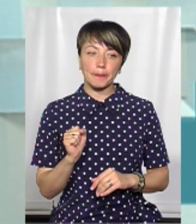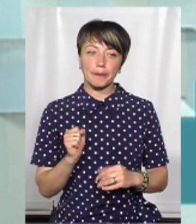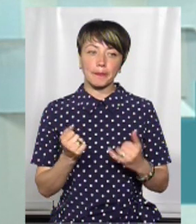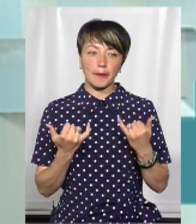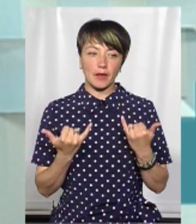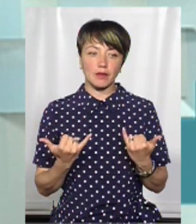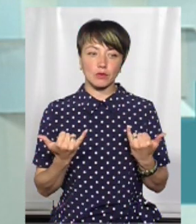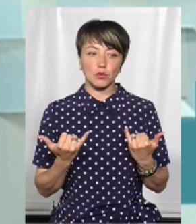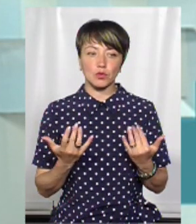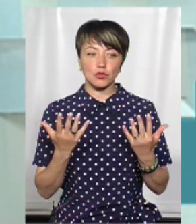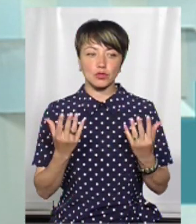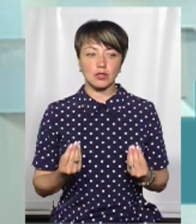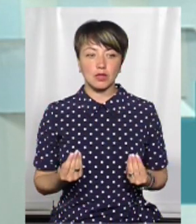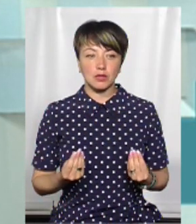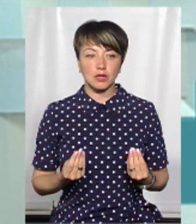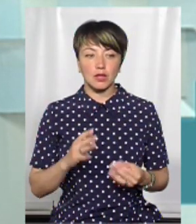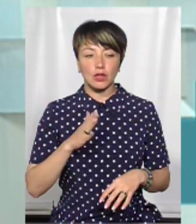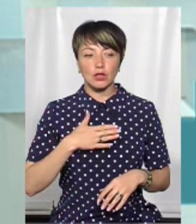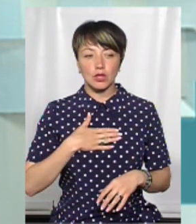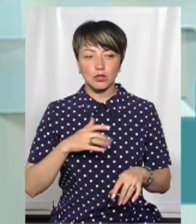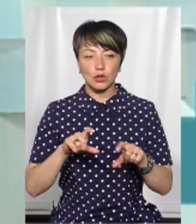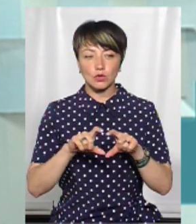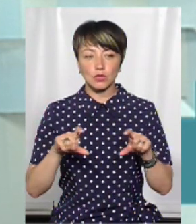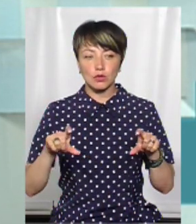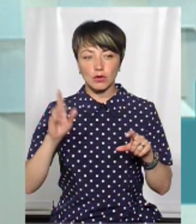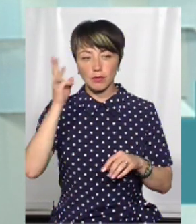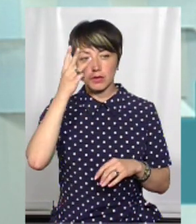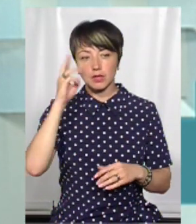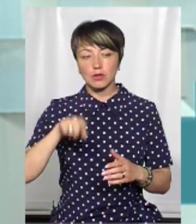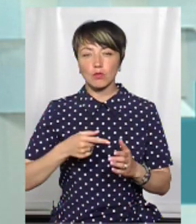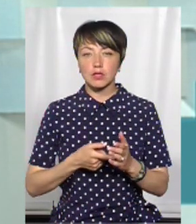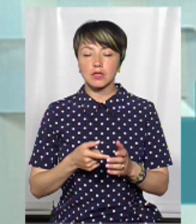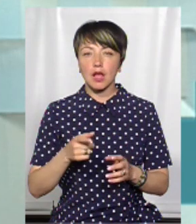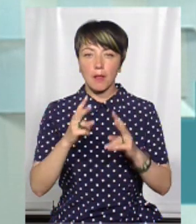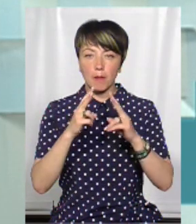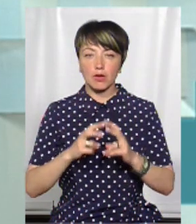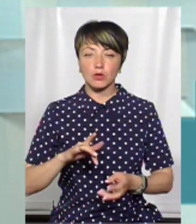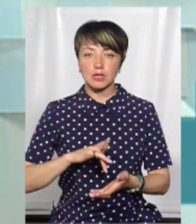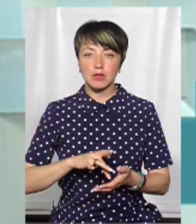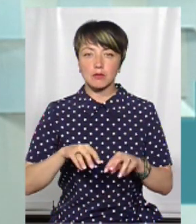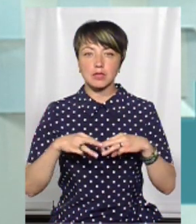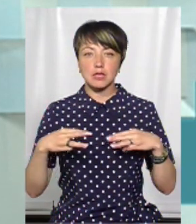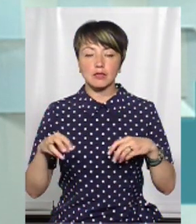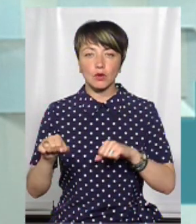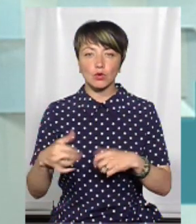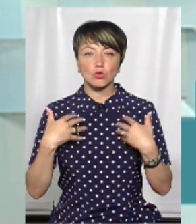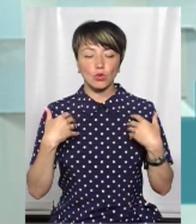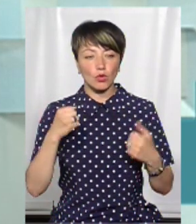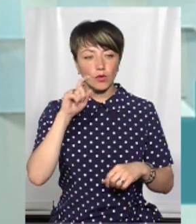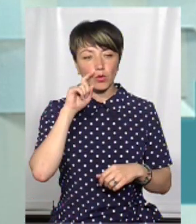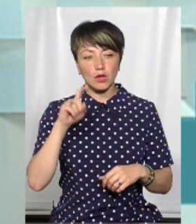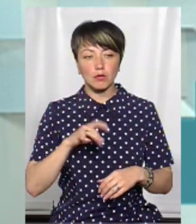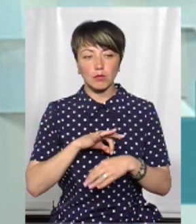на сьогоднішній день наша установа, тобто Хмельницький обласний лабораторний центр Міністерства охорони здоров'я